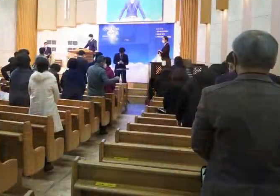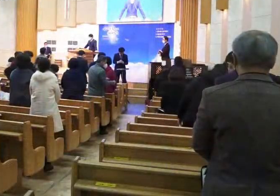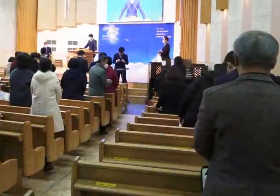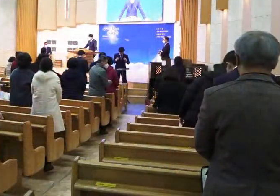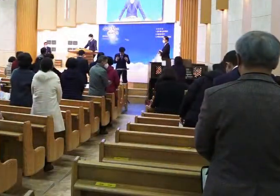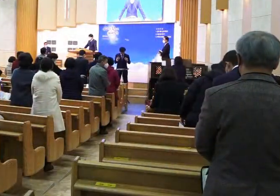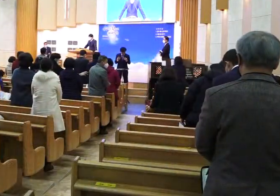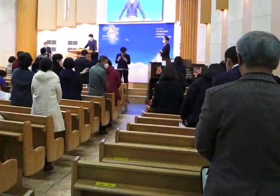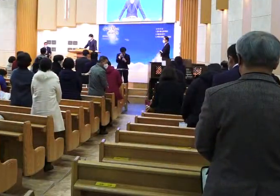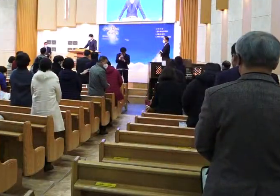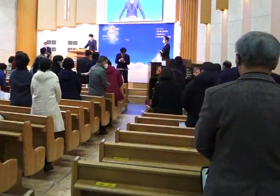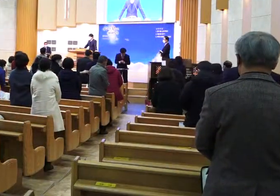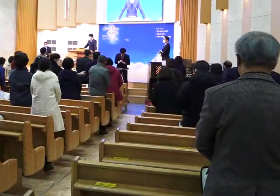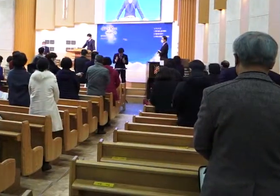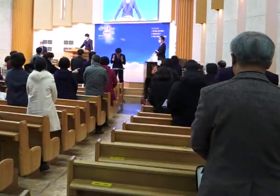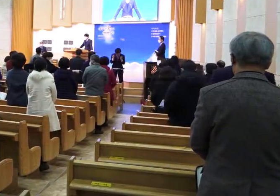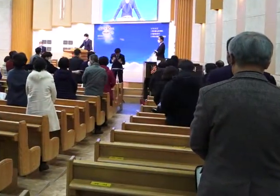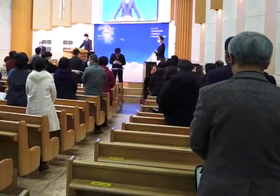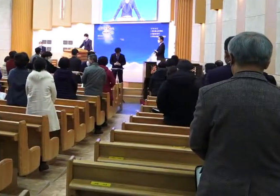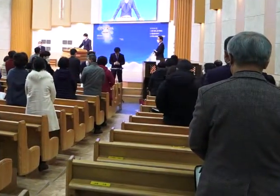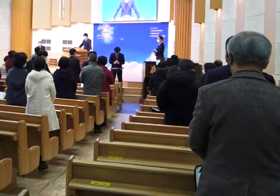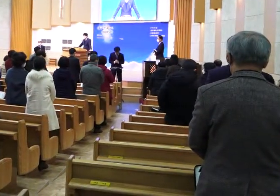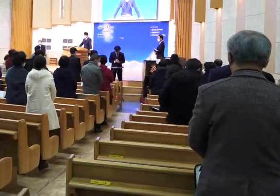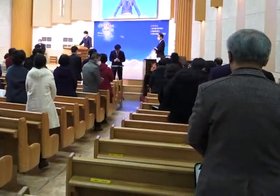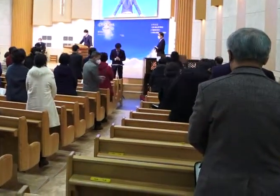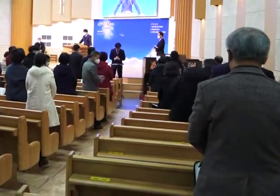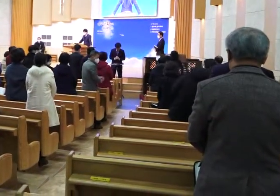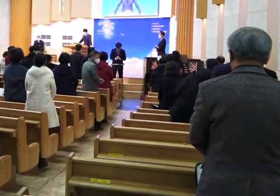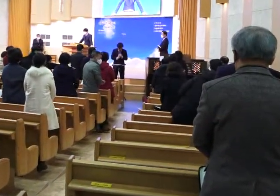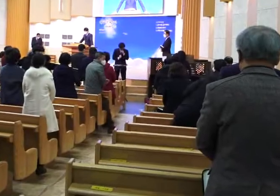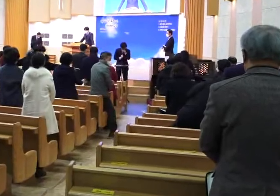5번째 주일 은혜의 예배를 드리겠습니다.